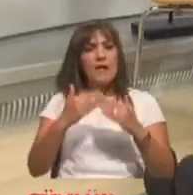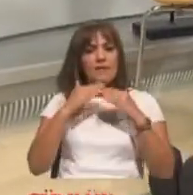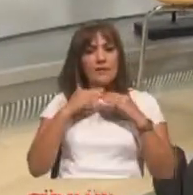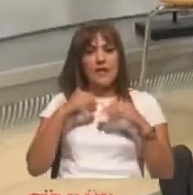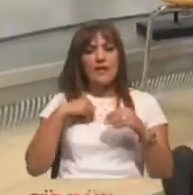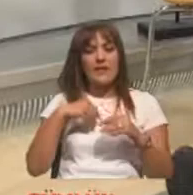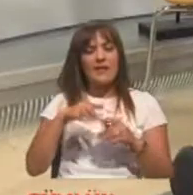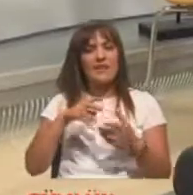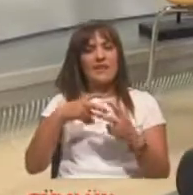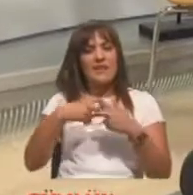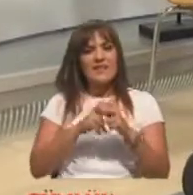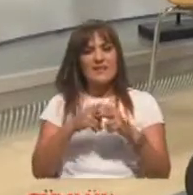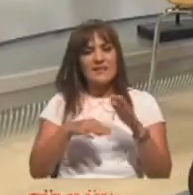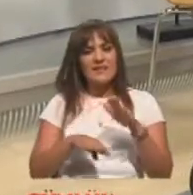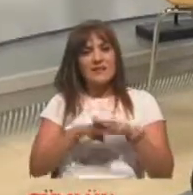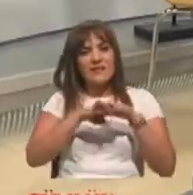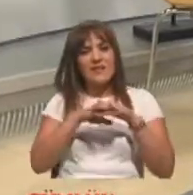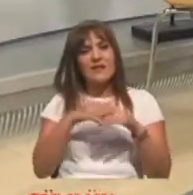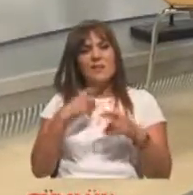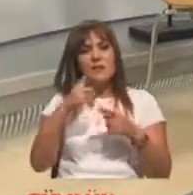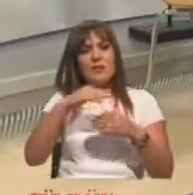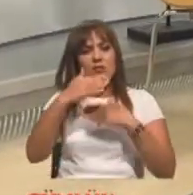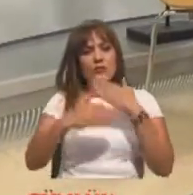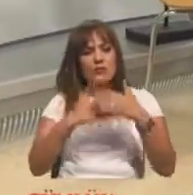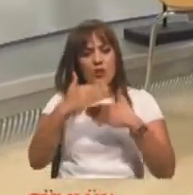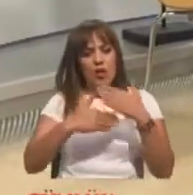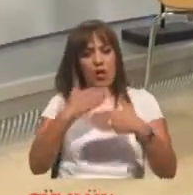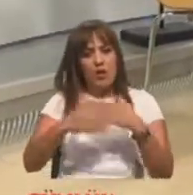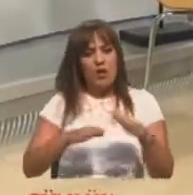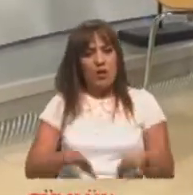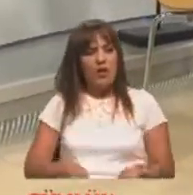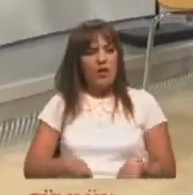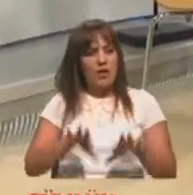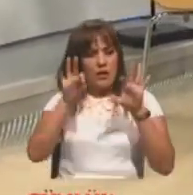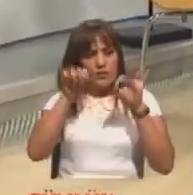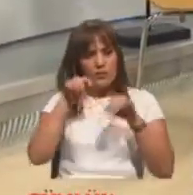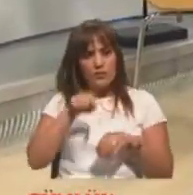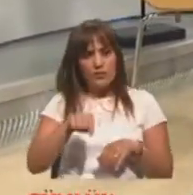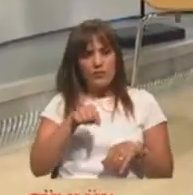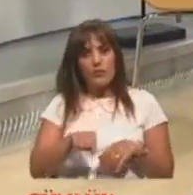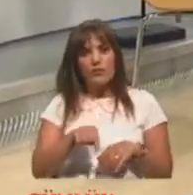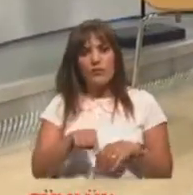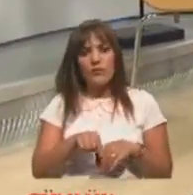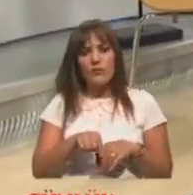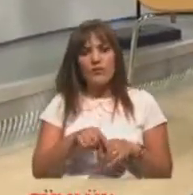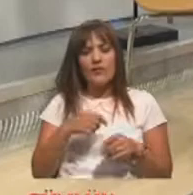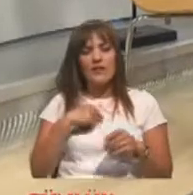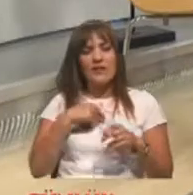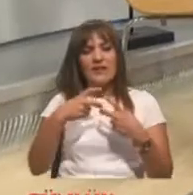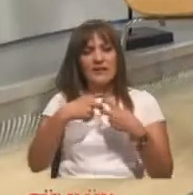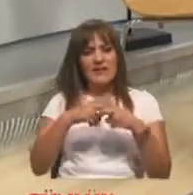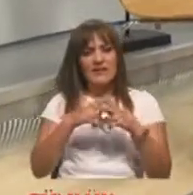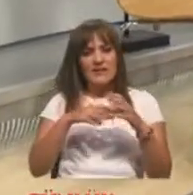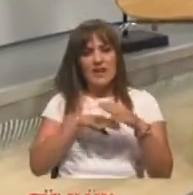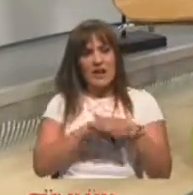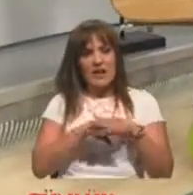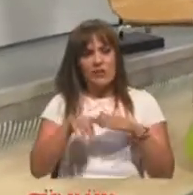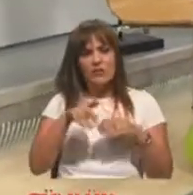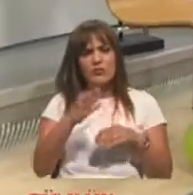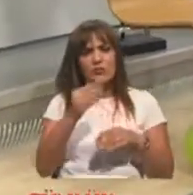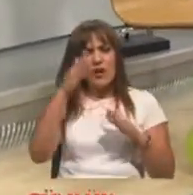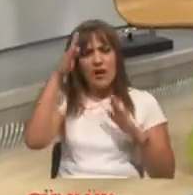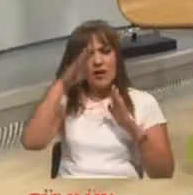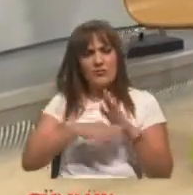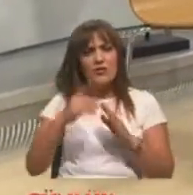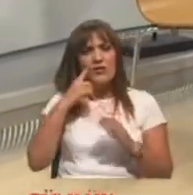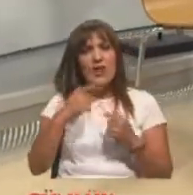alıyorum dizlerimin altına. Destek veriyorum. Bir rulo halinde yapıyorum bunu. Dizlerimin altını destekliyorum. O çok aşağı